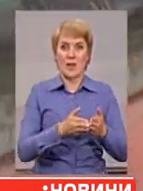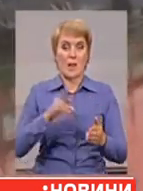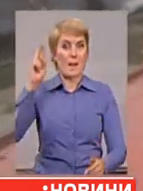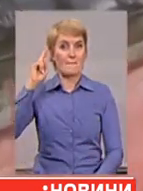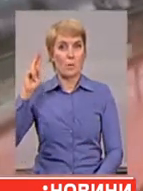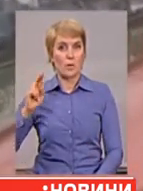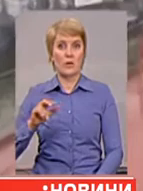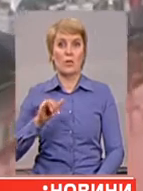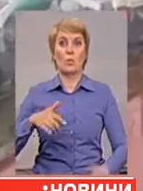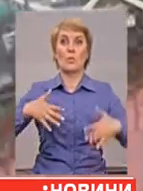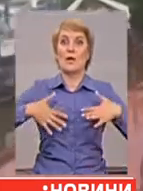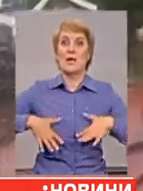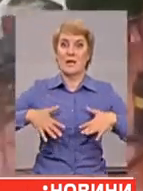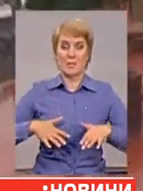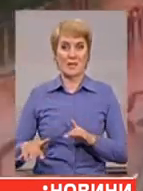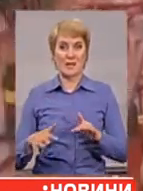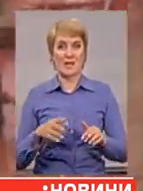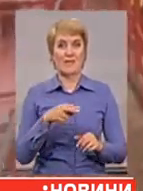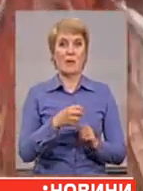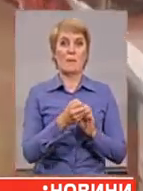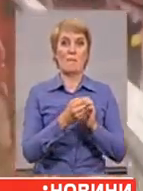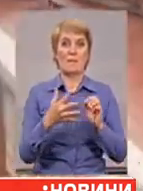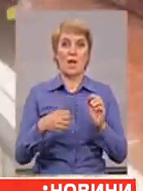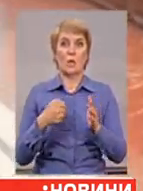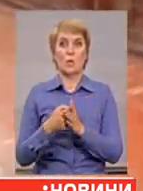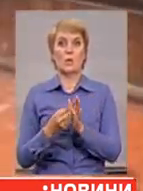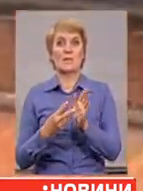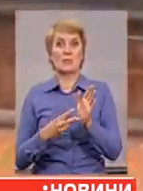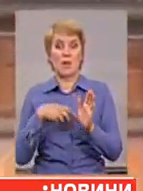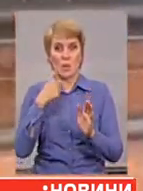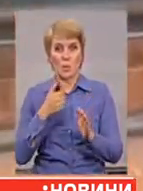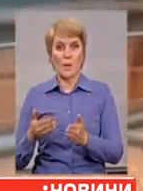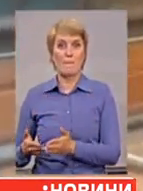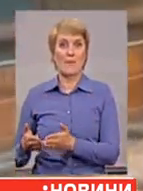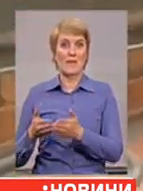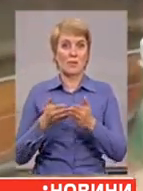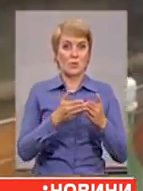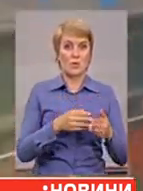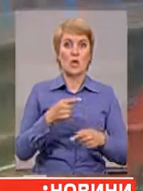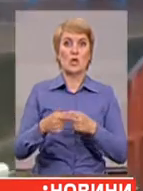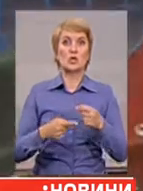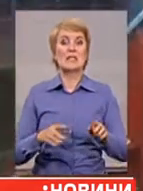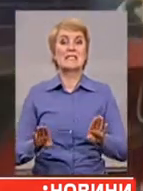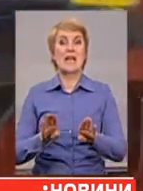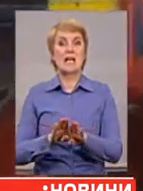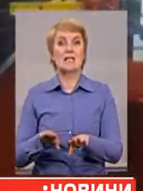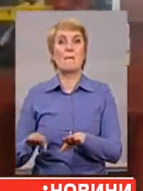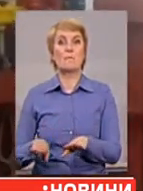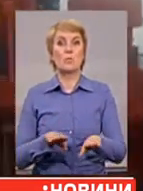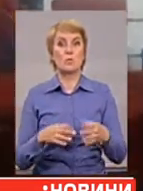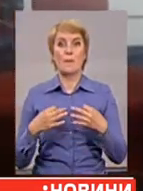злочинна група. З 2015 до 2017 року перевозили людей через закриті пункти пропуску на території окупованого